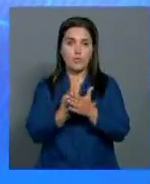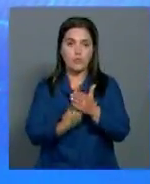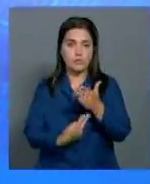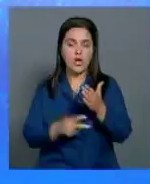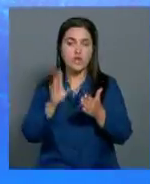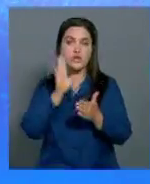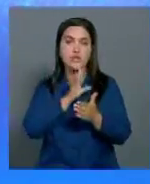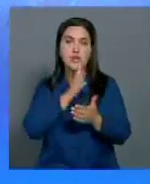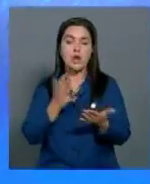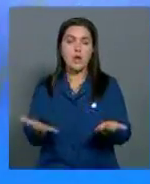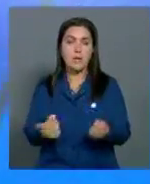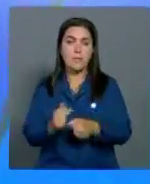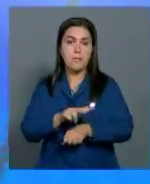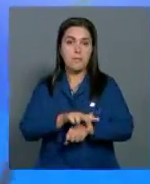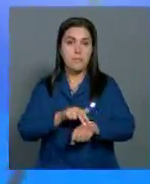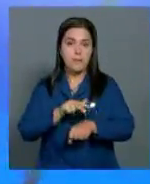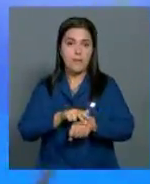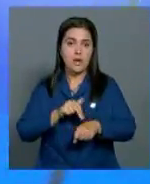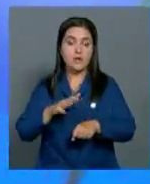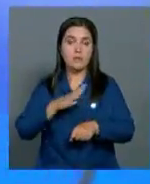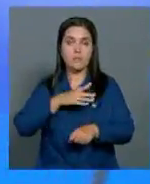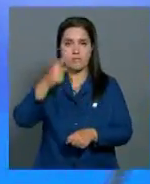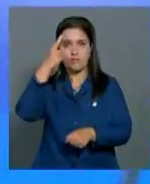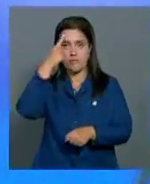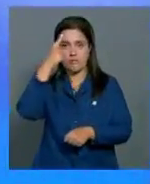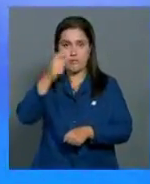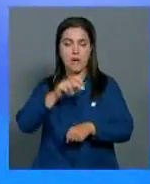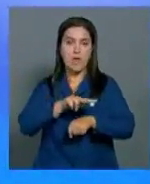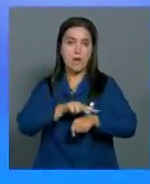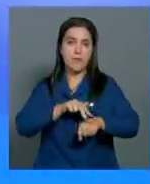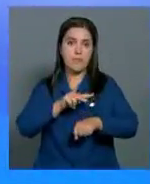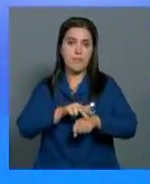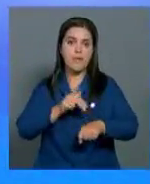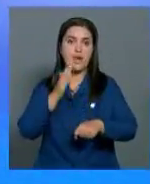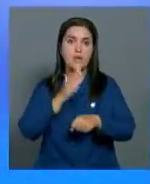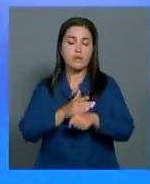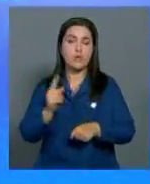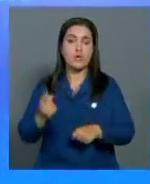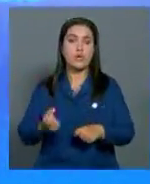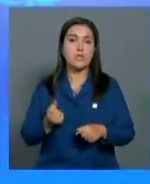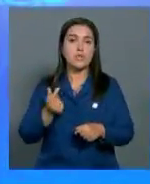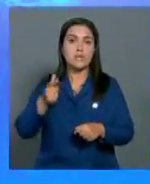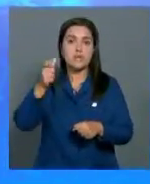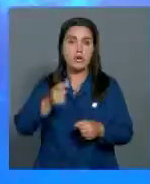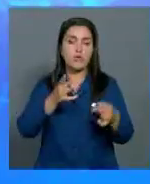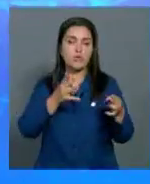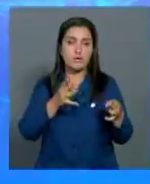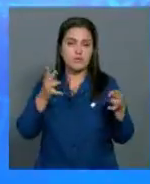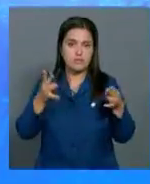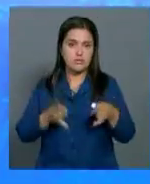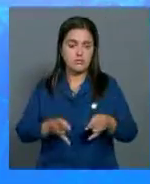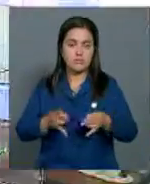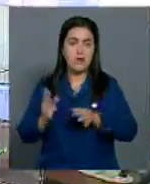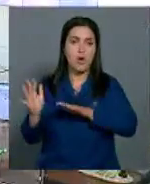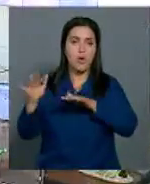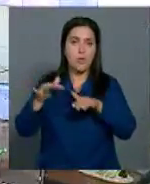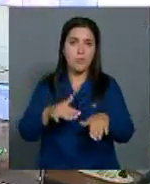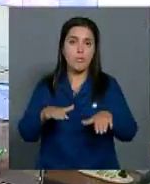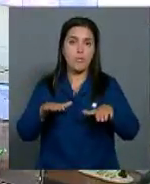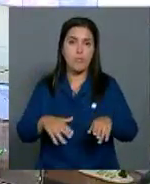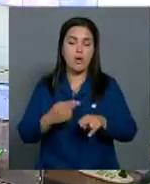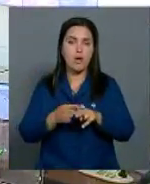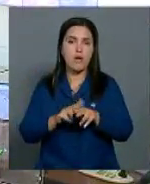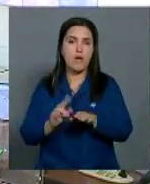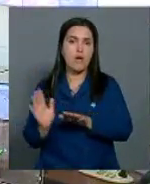полицейские. Происшествие случилось накануне днем. На пульт дежурной части Департамента внутренних дел поступило сообщение о том, что несколько человек терпят бедствие на